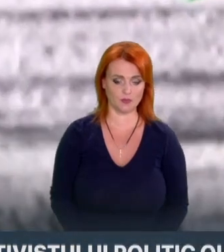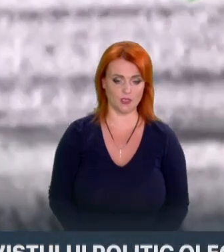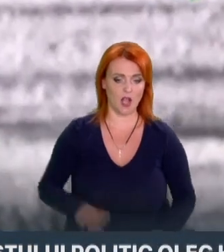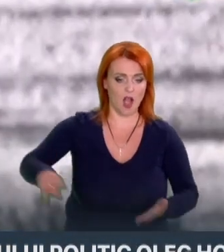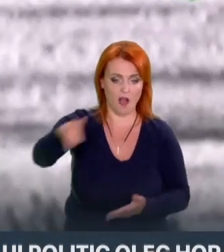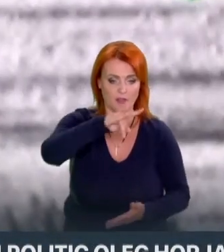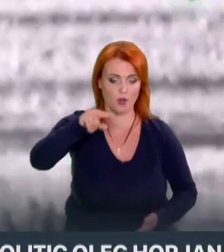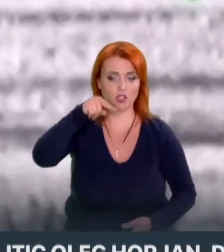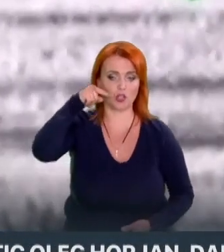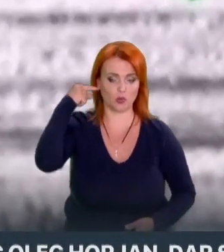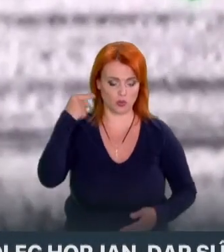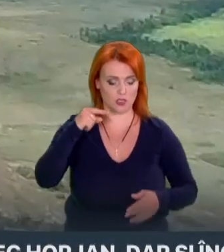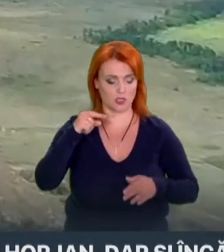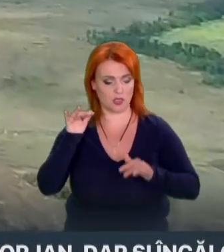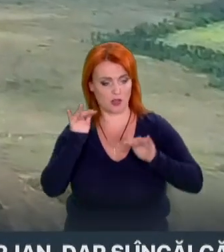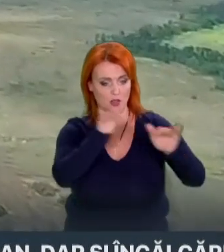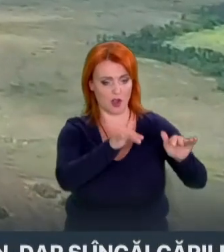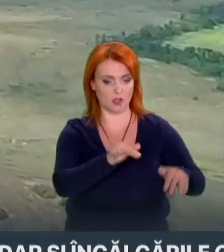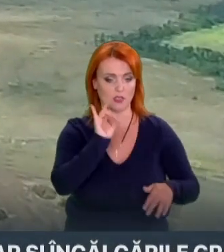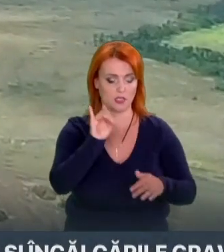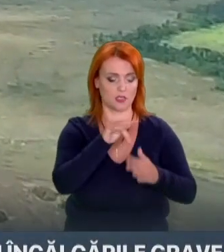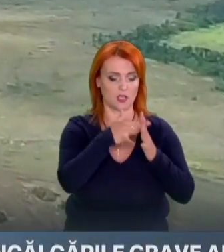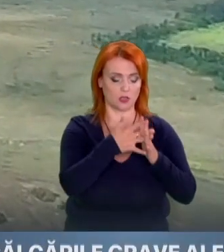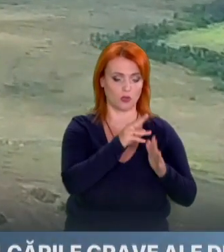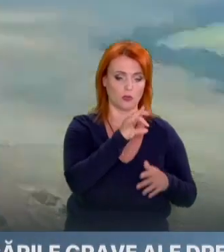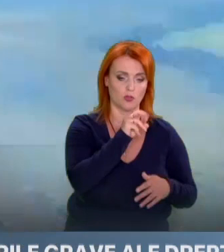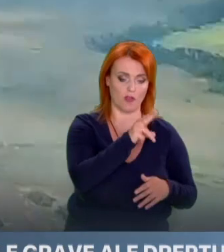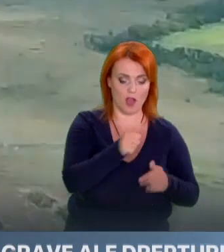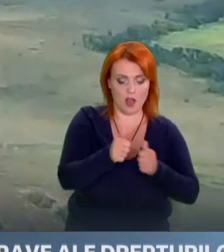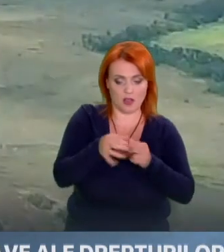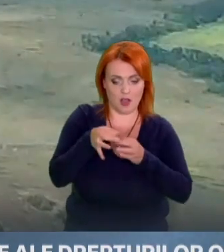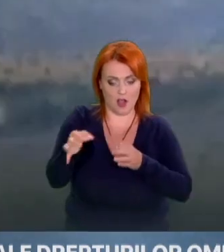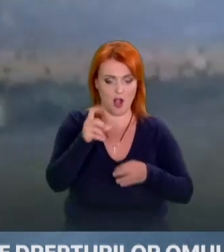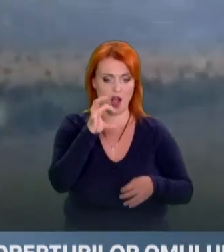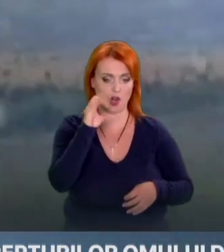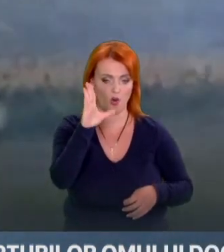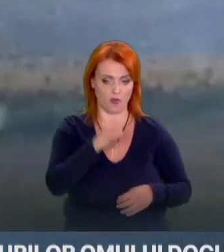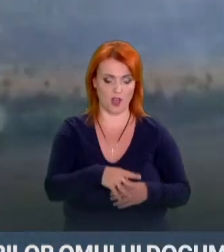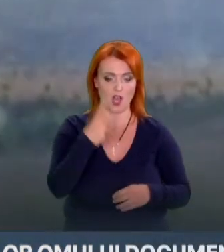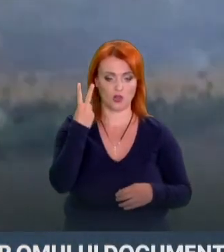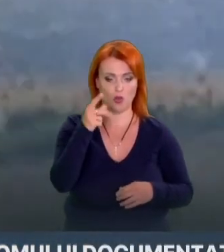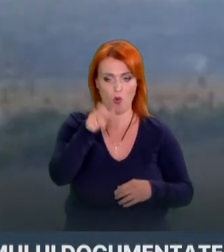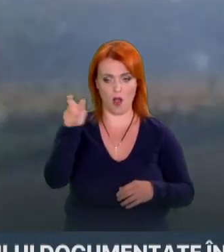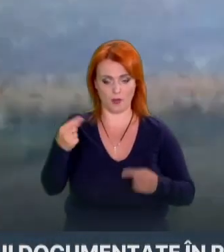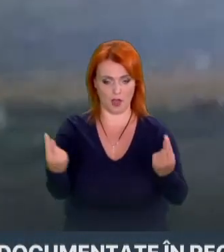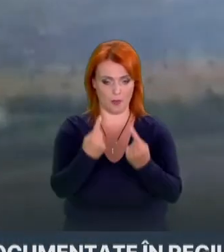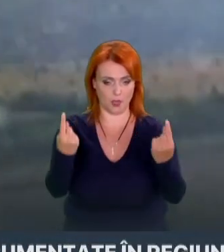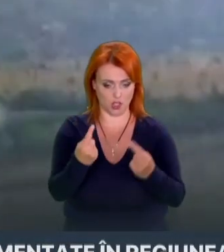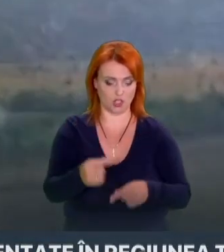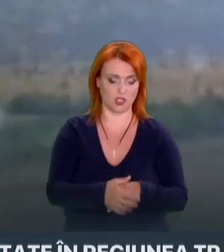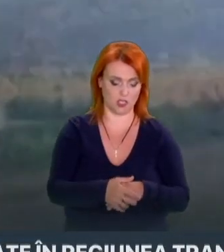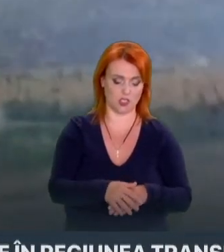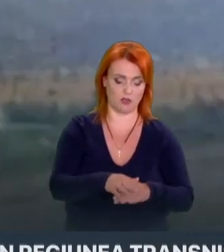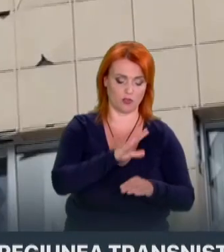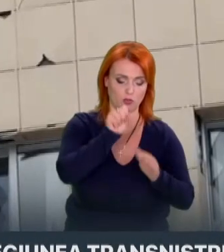Avioanele rusești au tras și asupra satului Krugliakovka din regiunea Harkov. Drept urmare, 2 civili au fost uciși și 7 persoane au